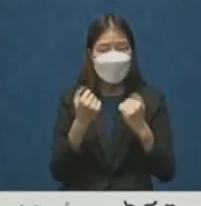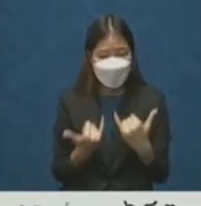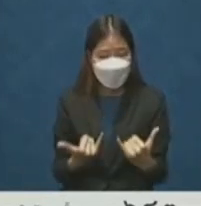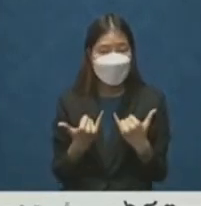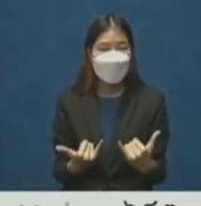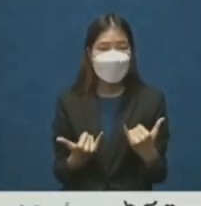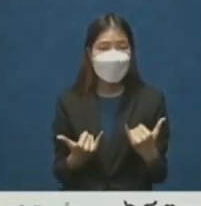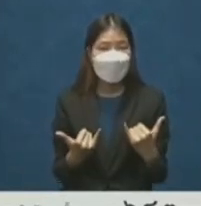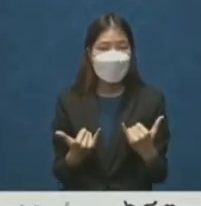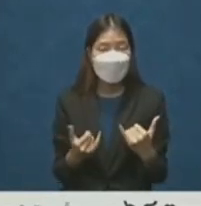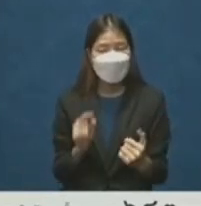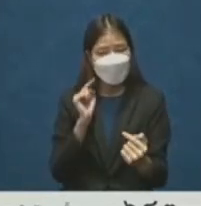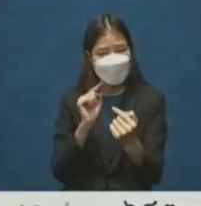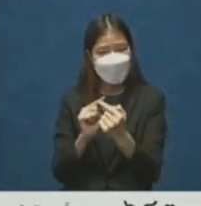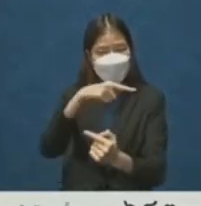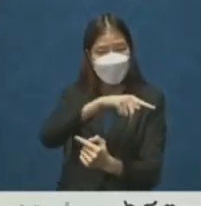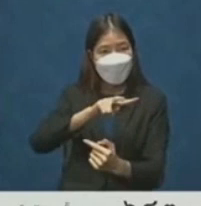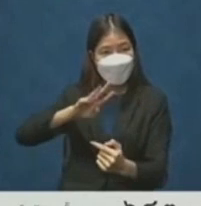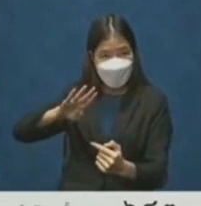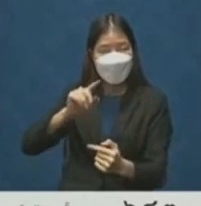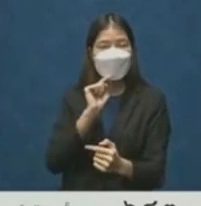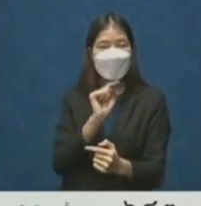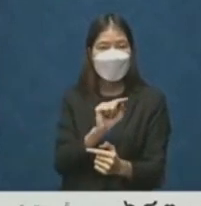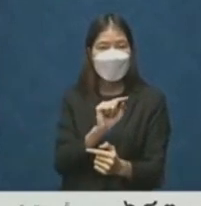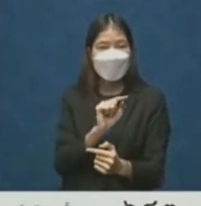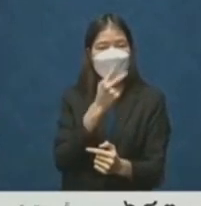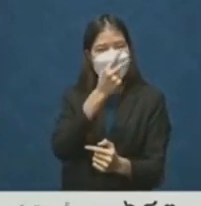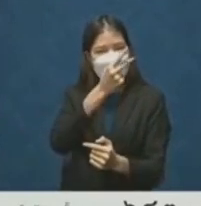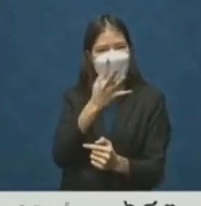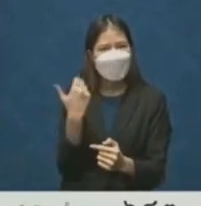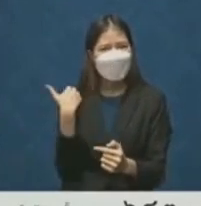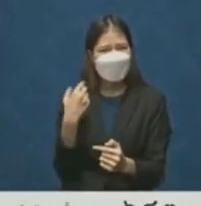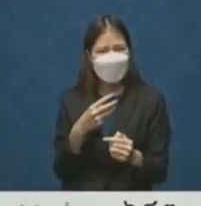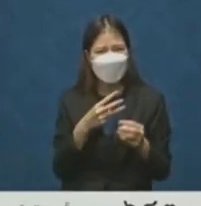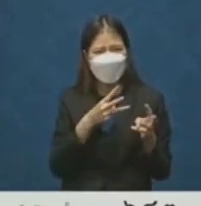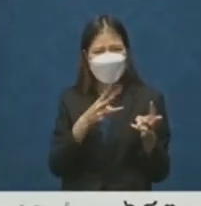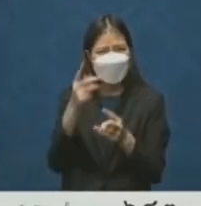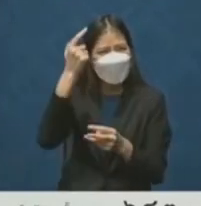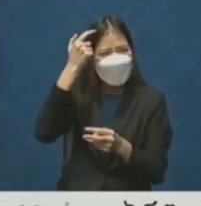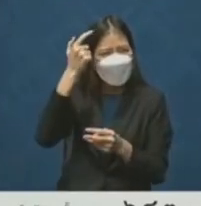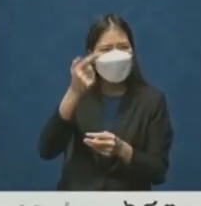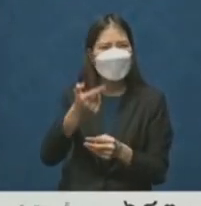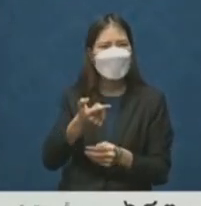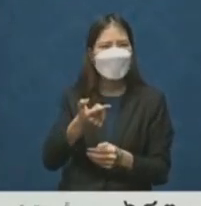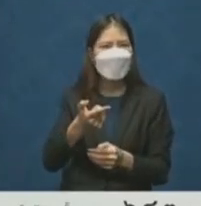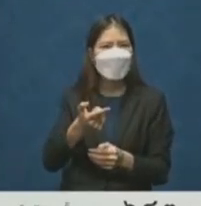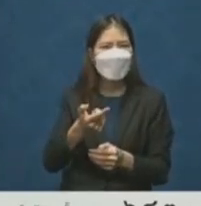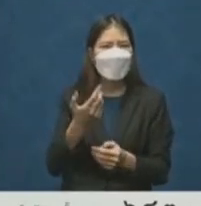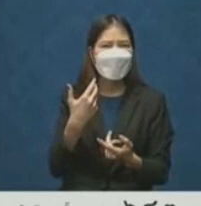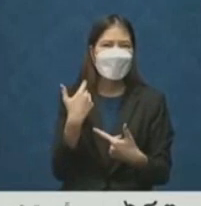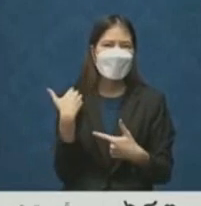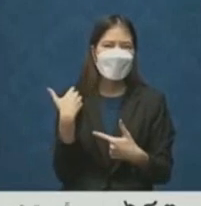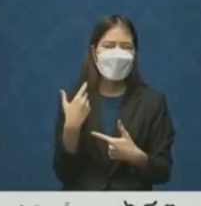ว่าเรากำลังอยู่ในจุดที่พรบการศึกษาแห่งชาติฉบับนี้อาจจะมองเห็นว่ามันมีแนวคิดหนึ่งที่เข้าม